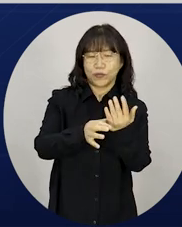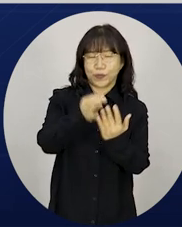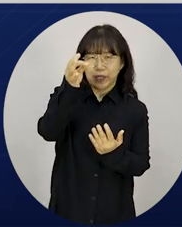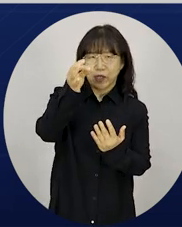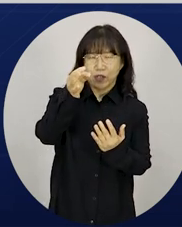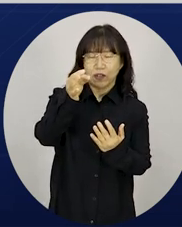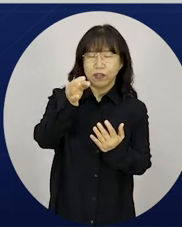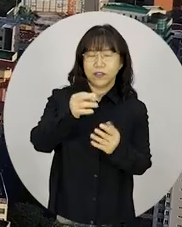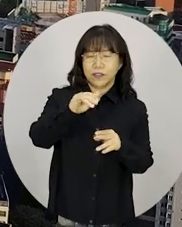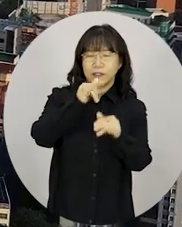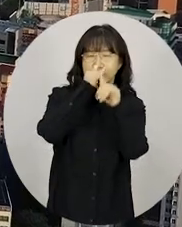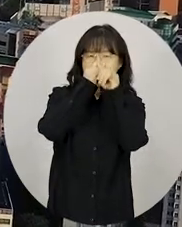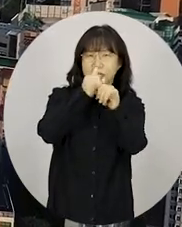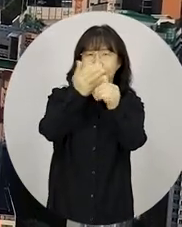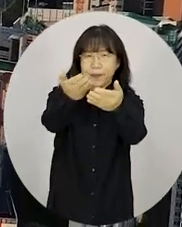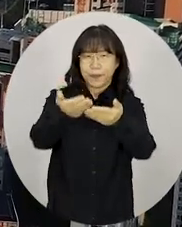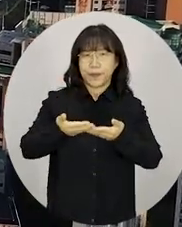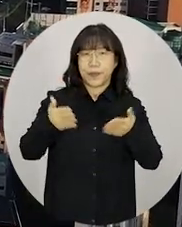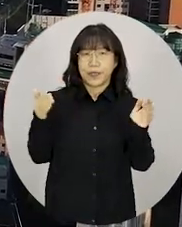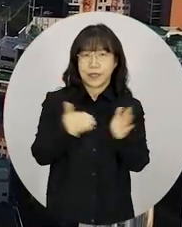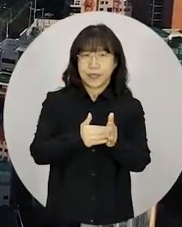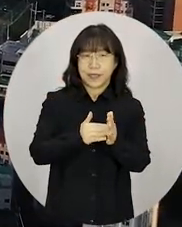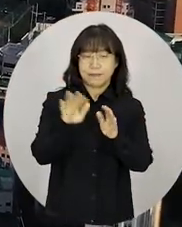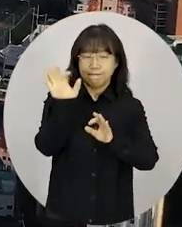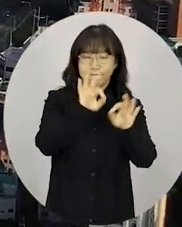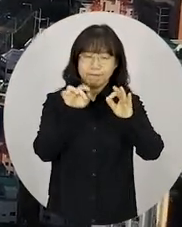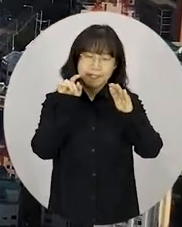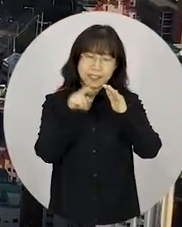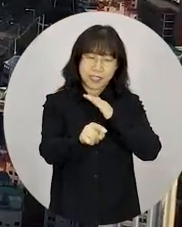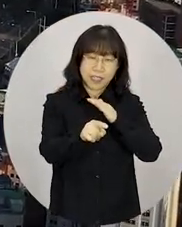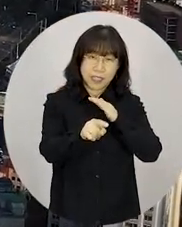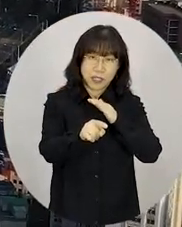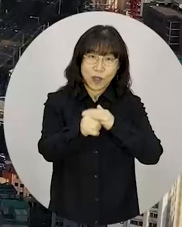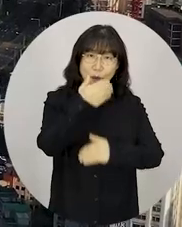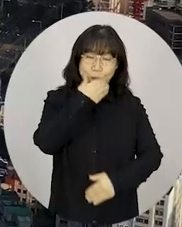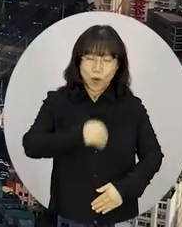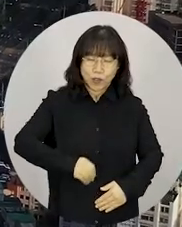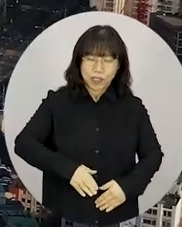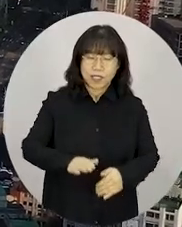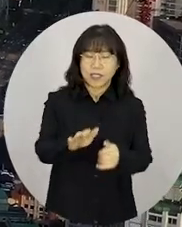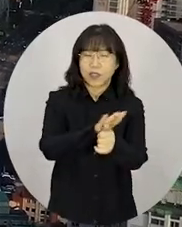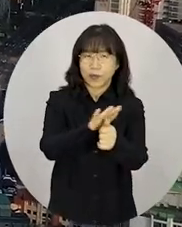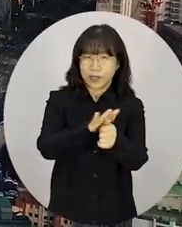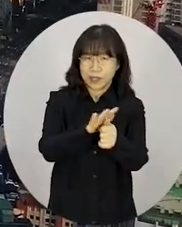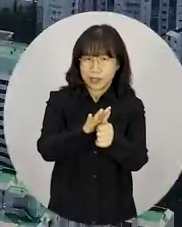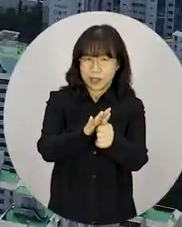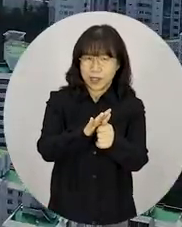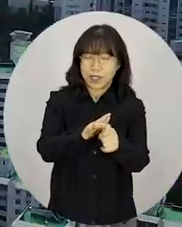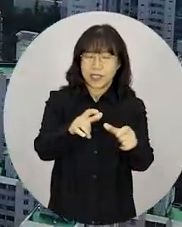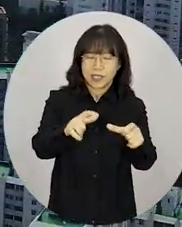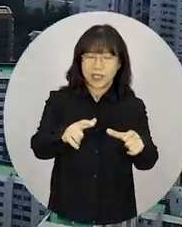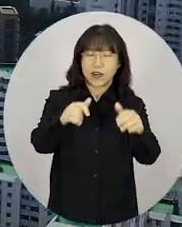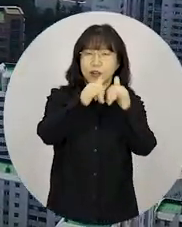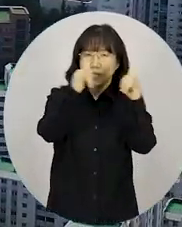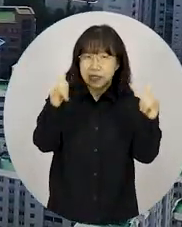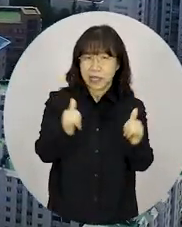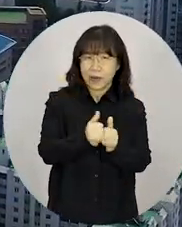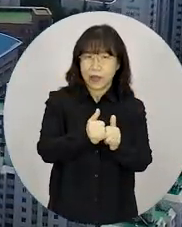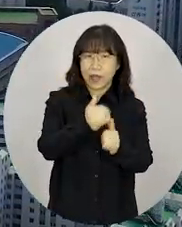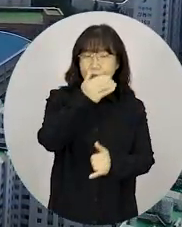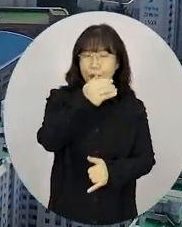달성했습니다. 강서구는 찾아가는 보건복지서비스 제공과 지역사회보장계획 분야에서